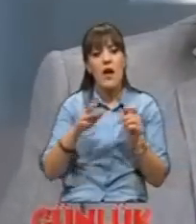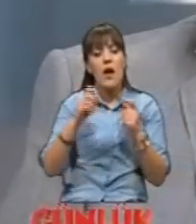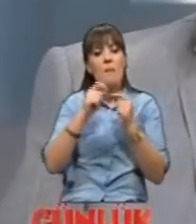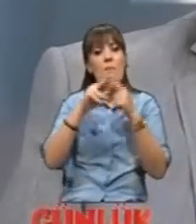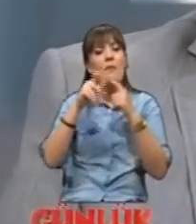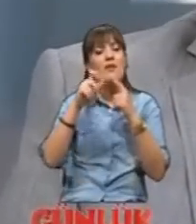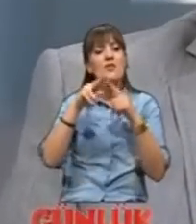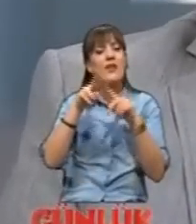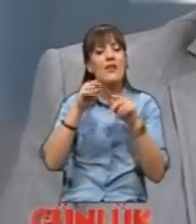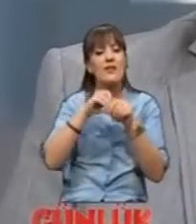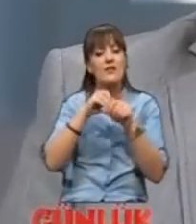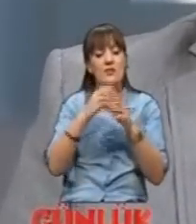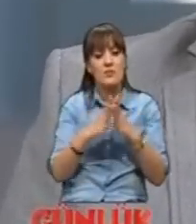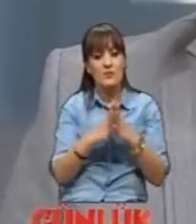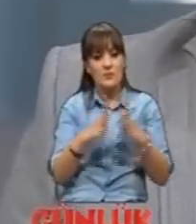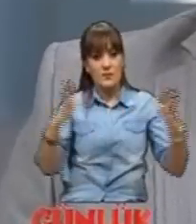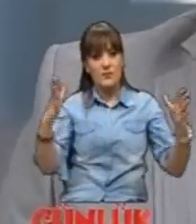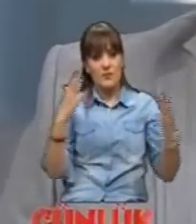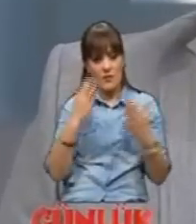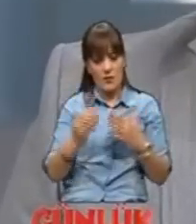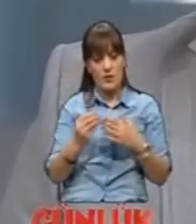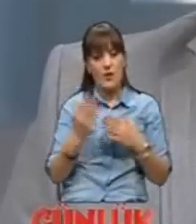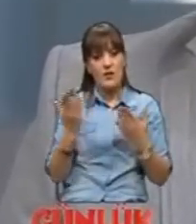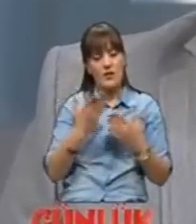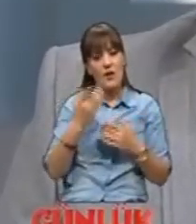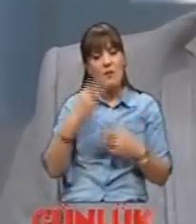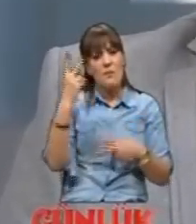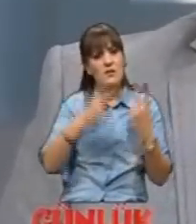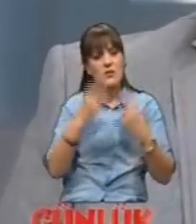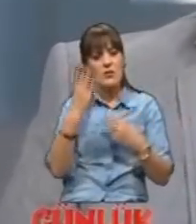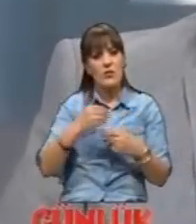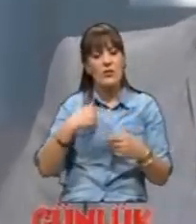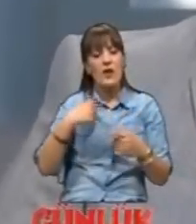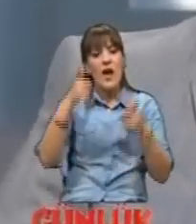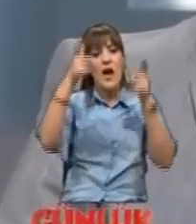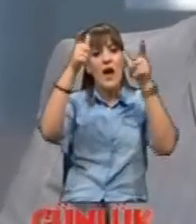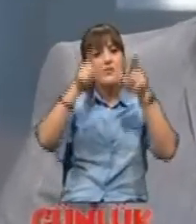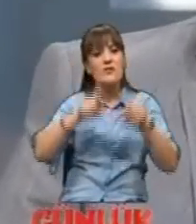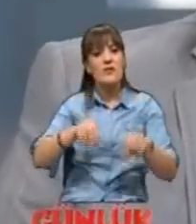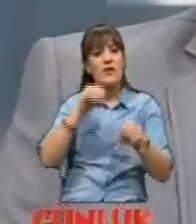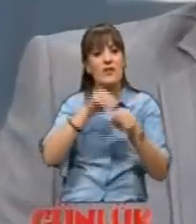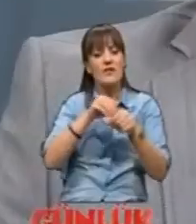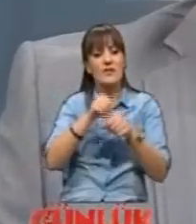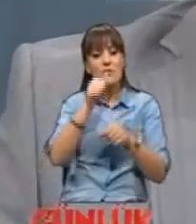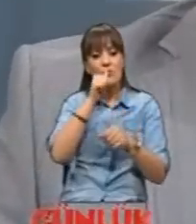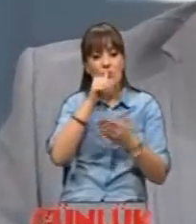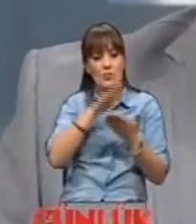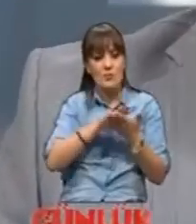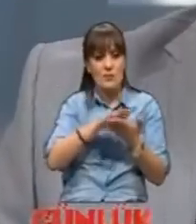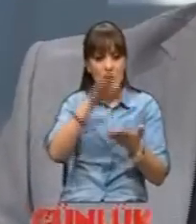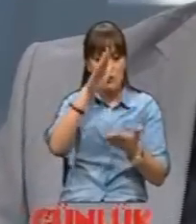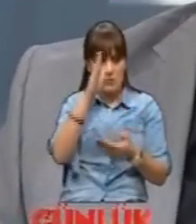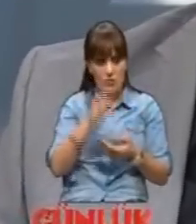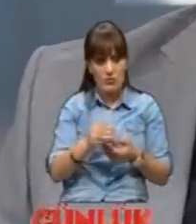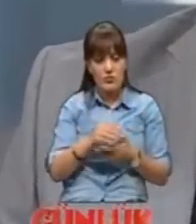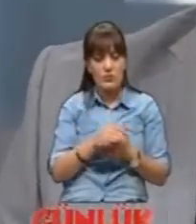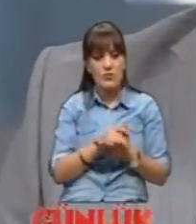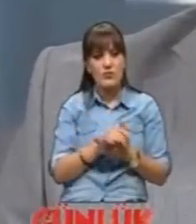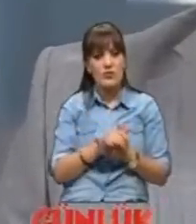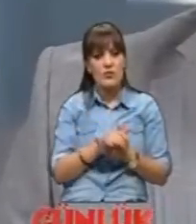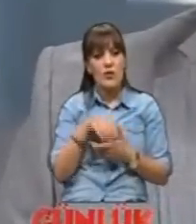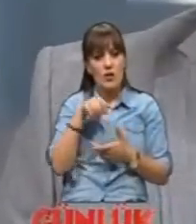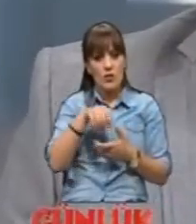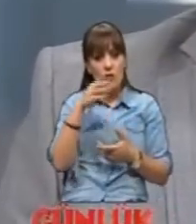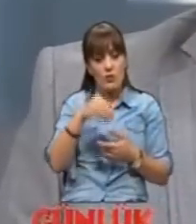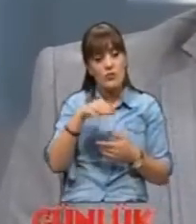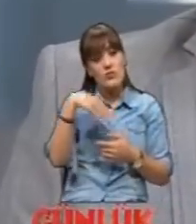bacaklarda ciddi ödemler olur. Hatta bazen olur ki akciğerlerde bile sıvı birikimi olur. Hı hı hı.